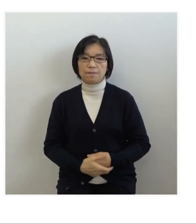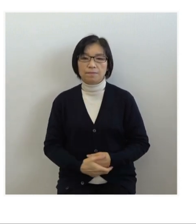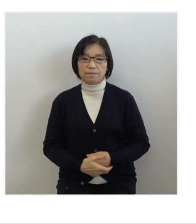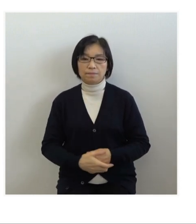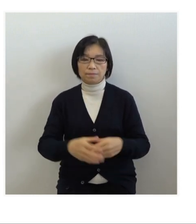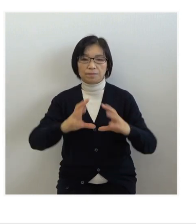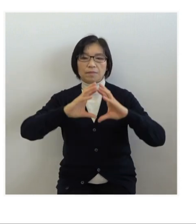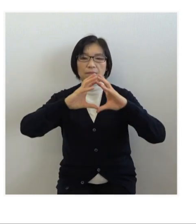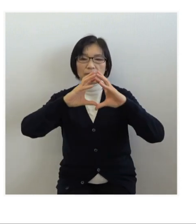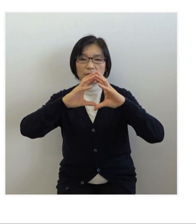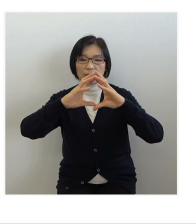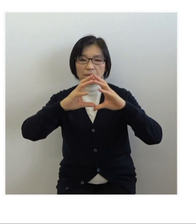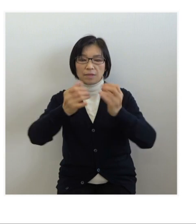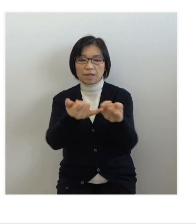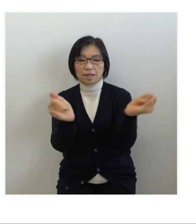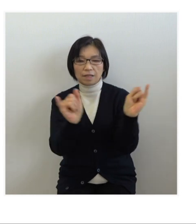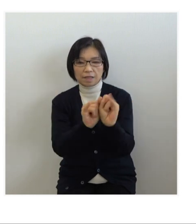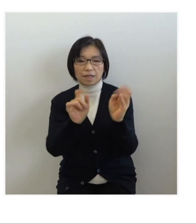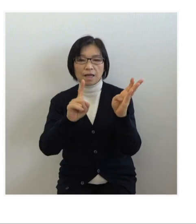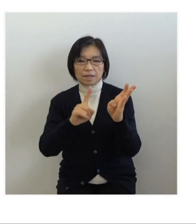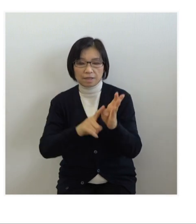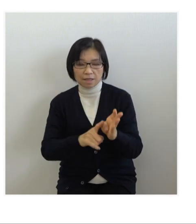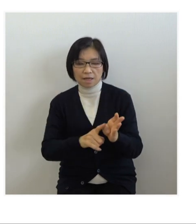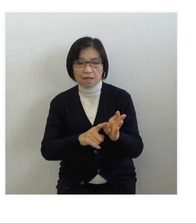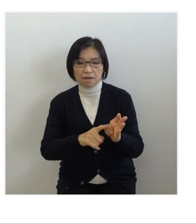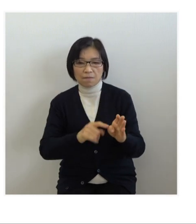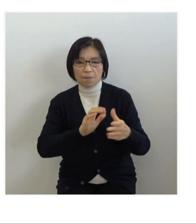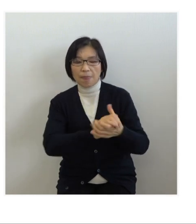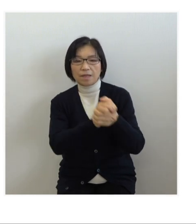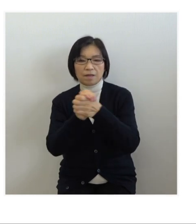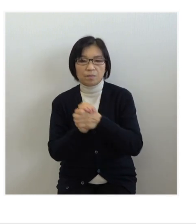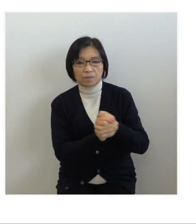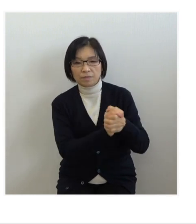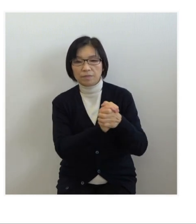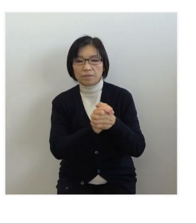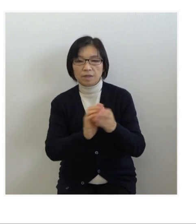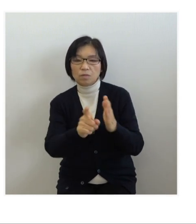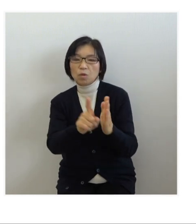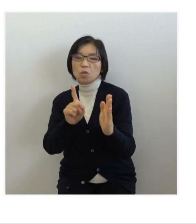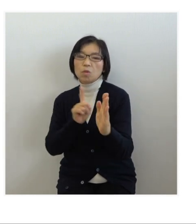社会や同世代から取り残されてしまった。